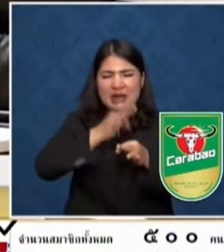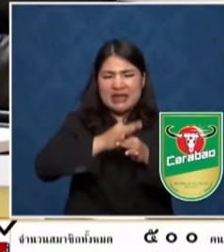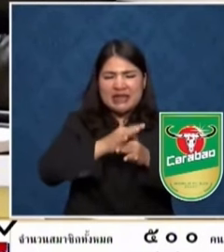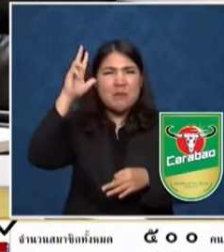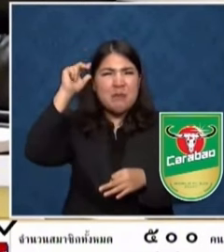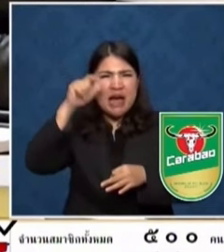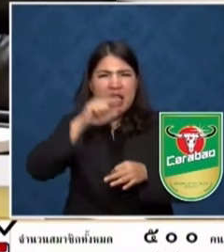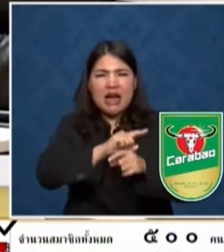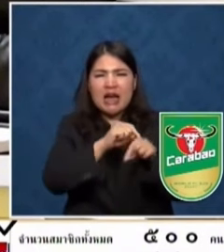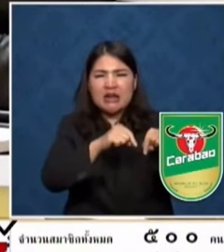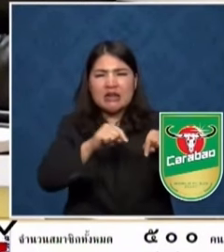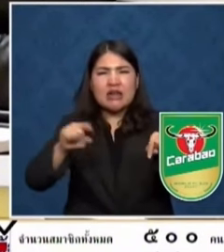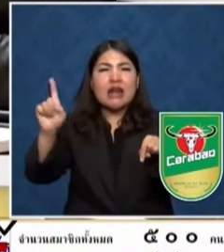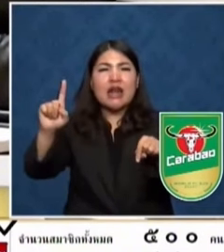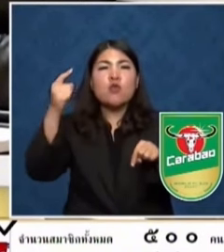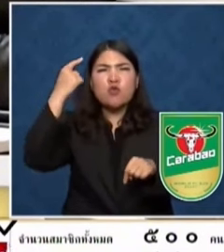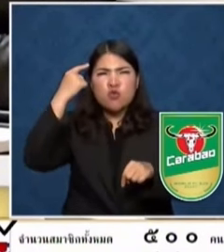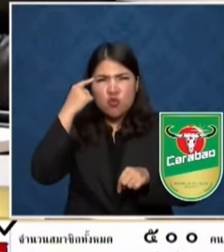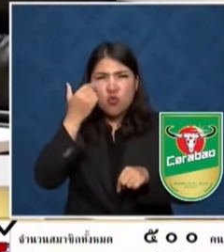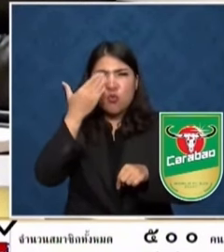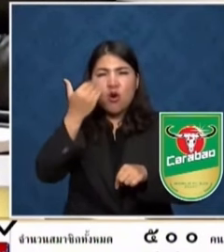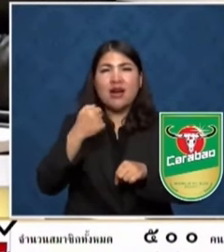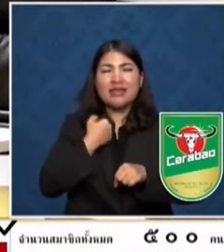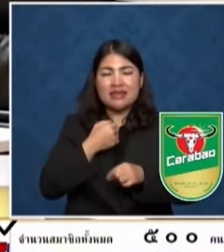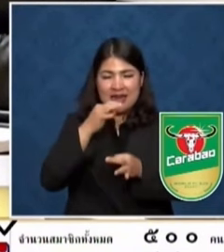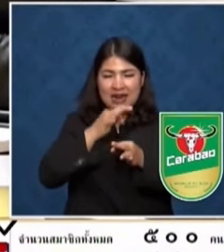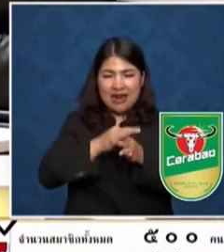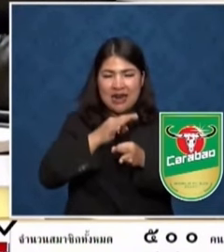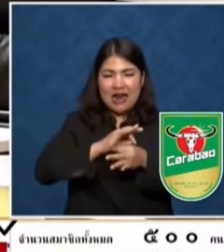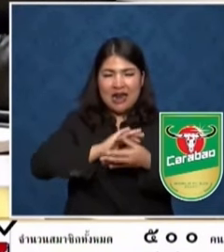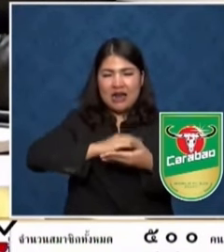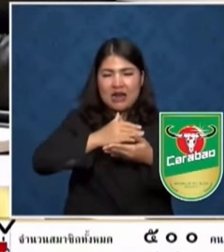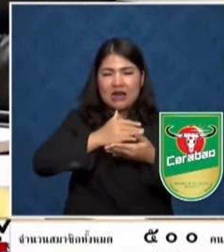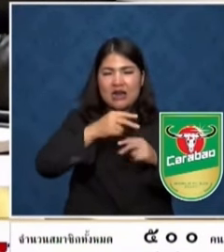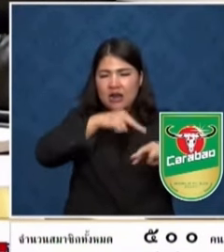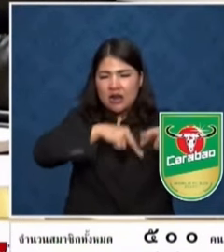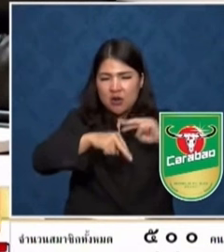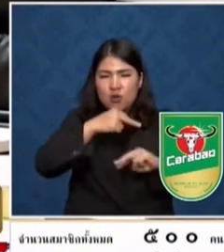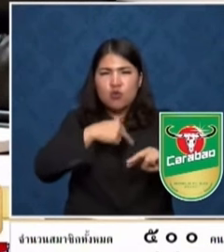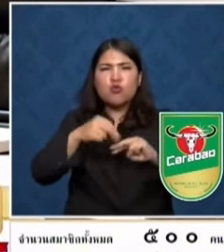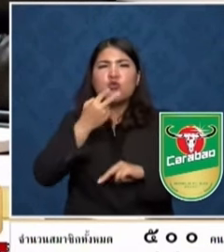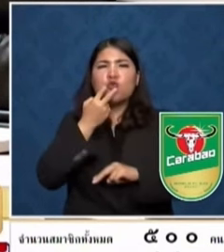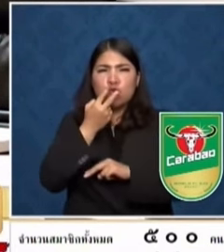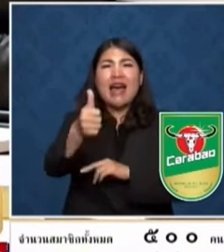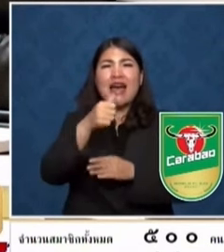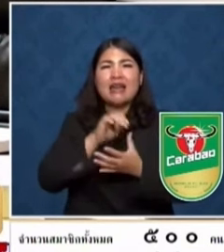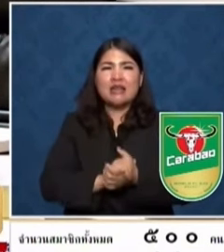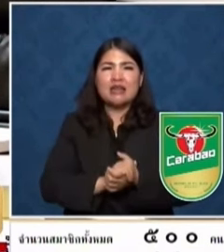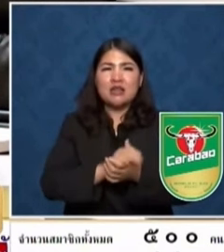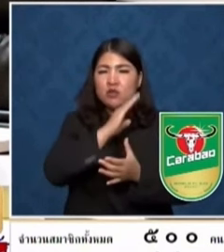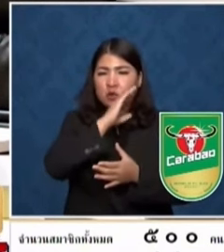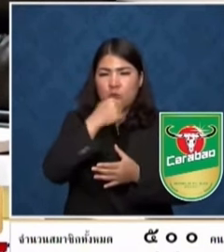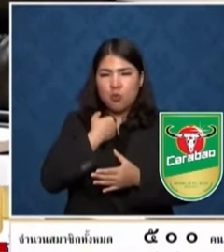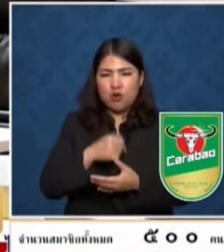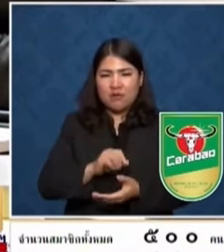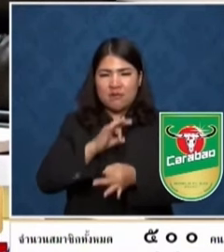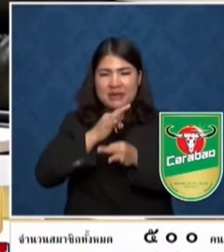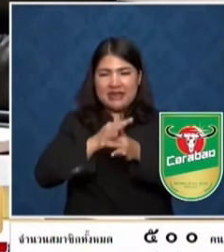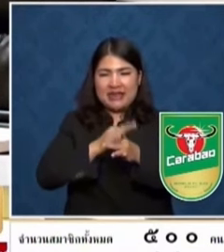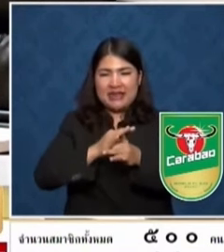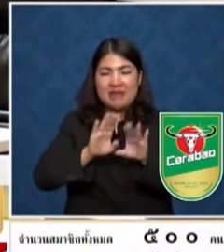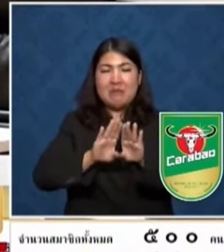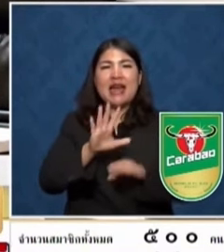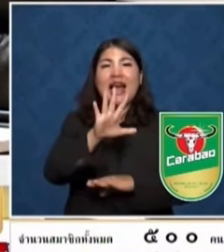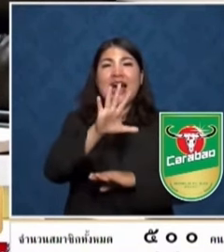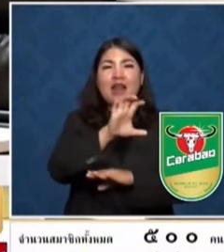บัญชีม้าเพราะธนาคารเนี่ยสามารถเห็น transactionที่เกิดขึ้นในแต่ละบัญชีได้ทุก transactionเลยเปิดบัญชี 500เปิด